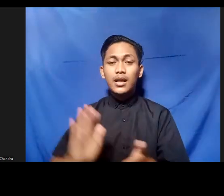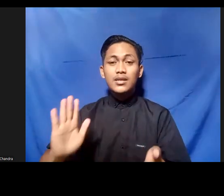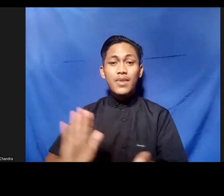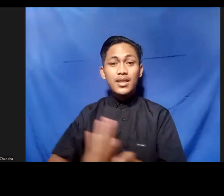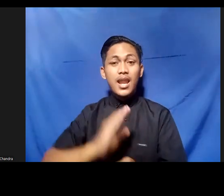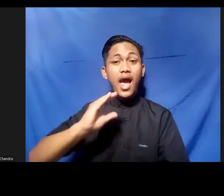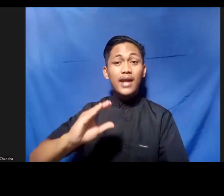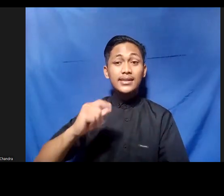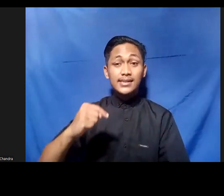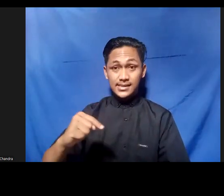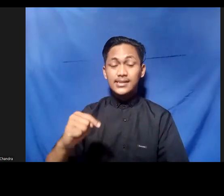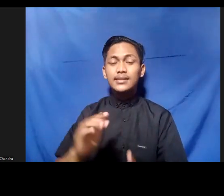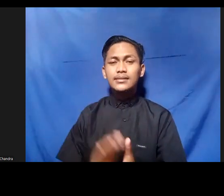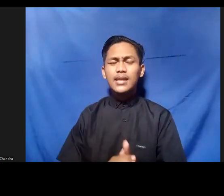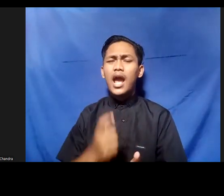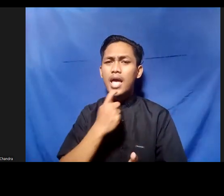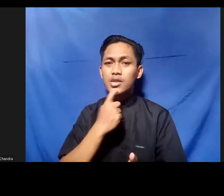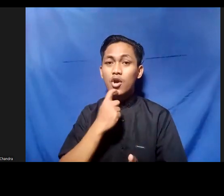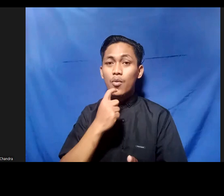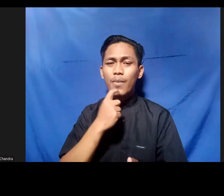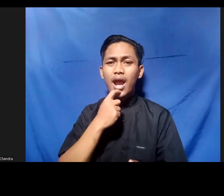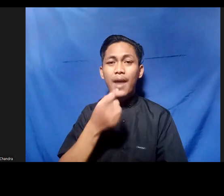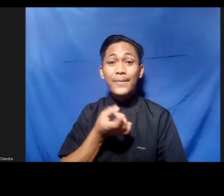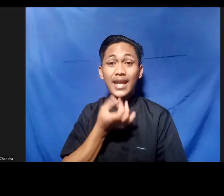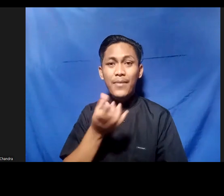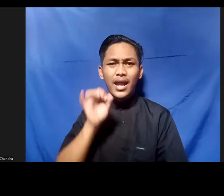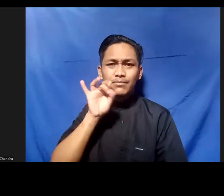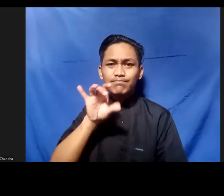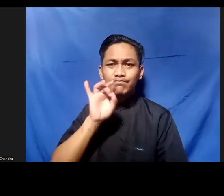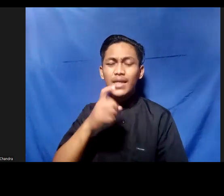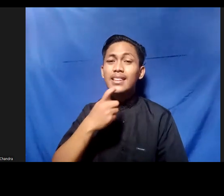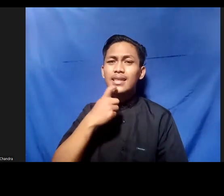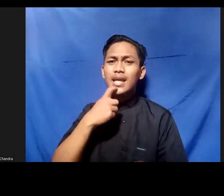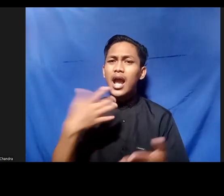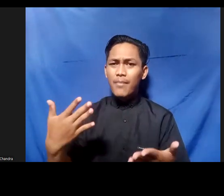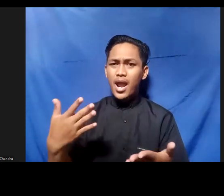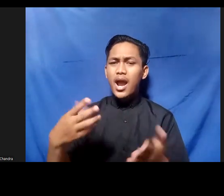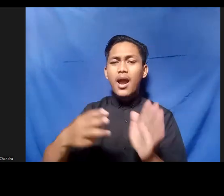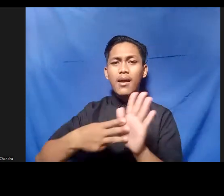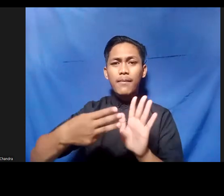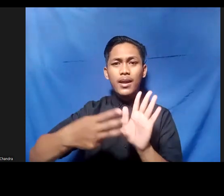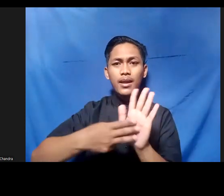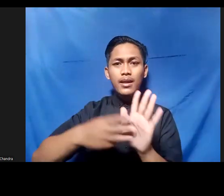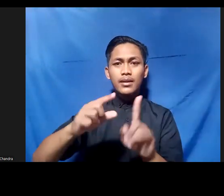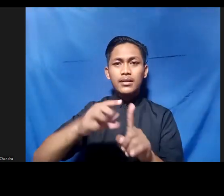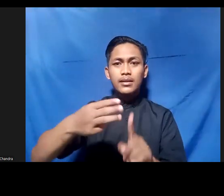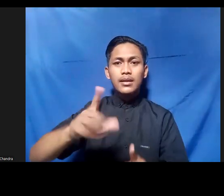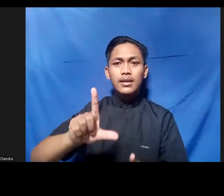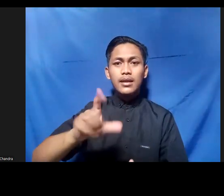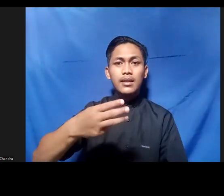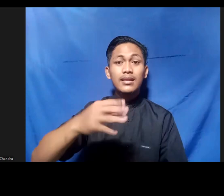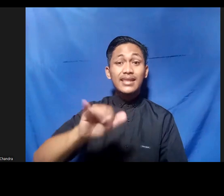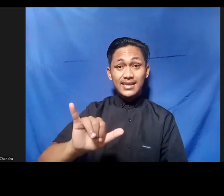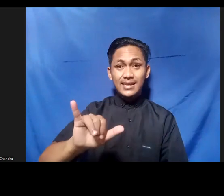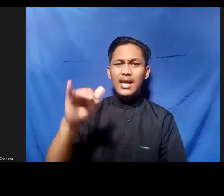akan mencoba memaparkan ya tentang materi tentang mendeley dan zotero diharapkan nanti dengan materi ini